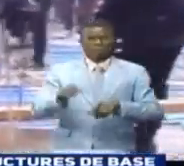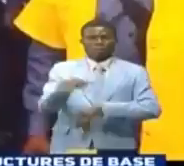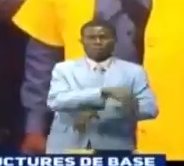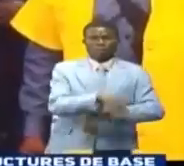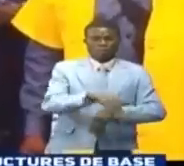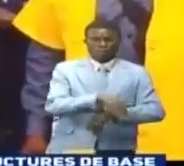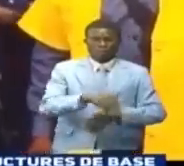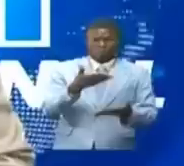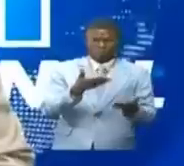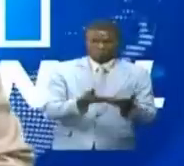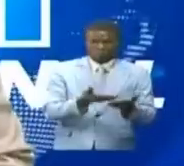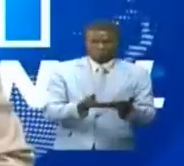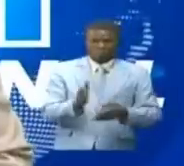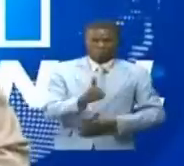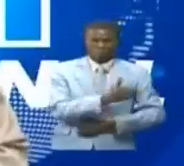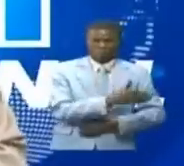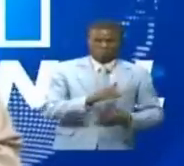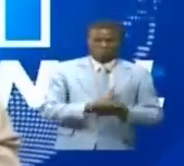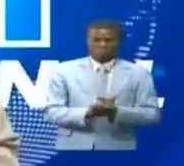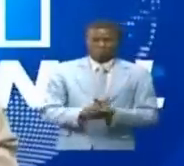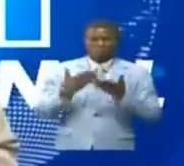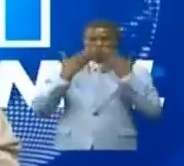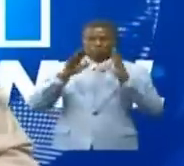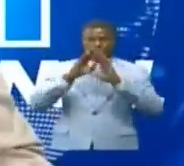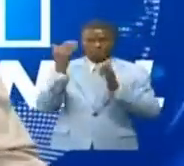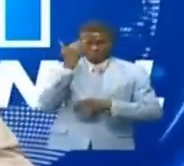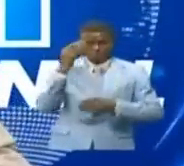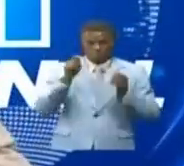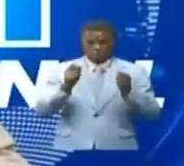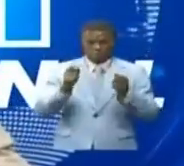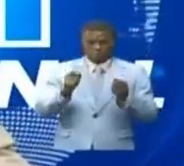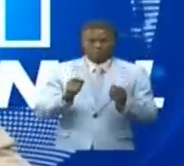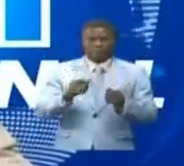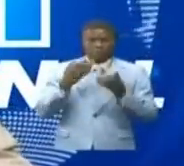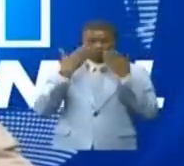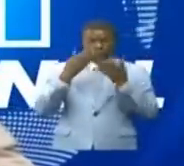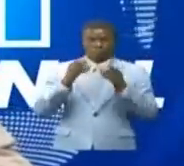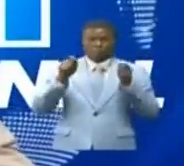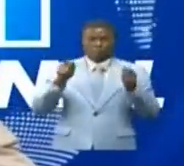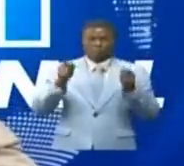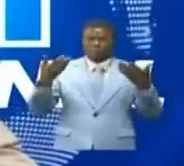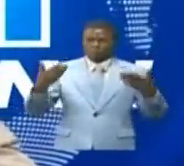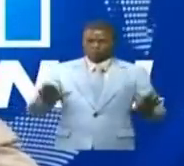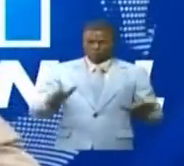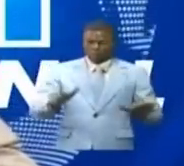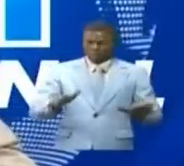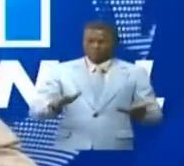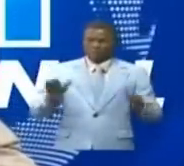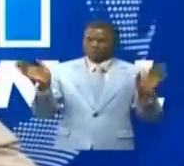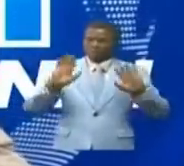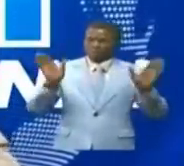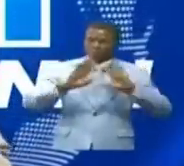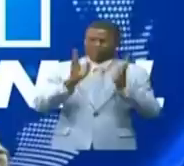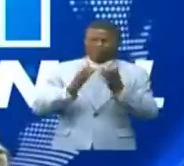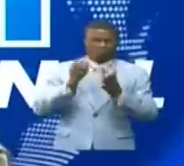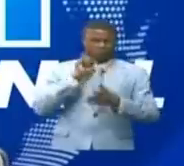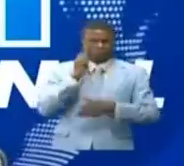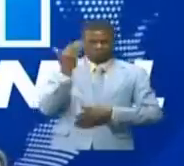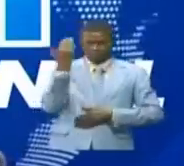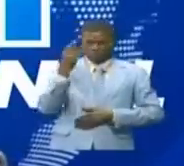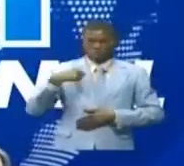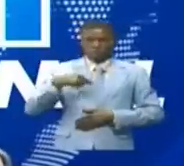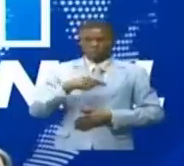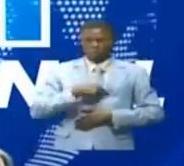en particulier. De suivre ce journal. Serge Mata revient tout à l'heure à 23h pour une autre édition d'information.